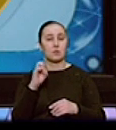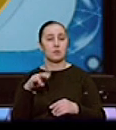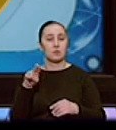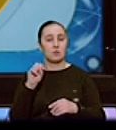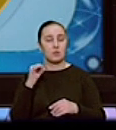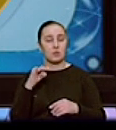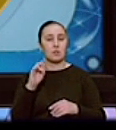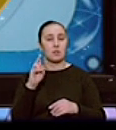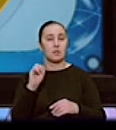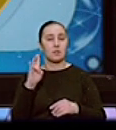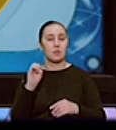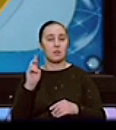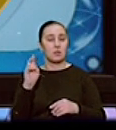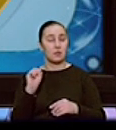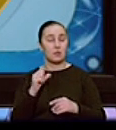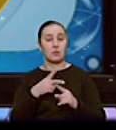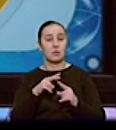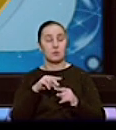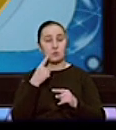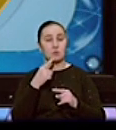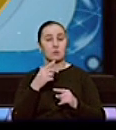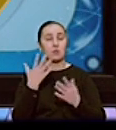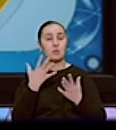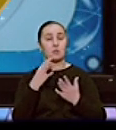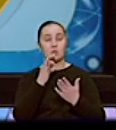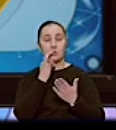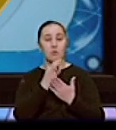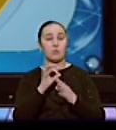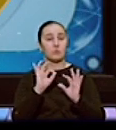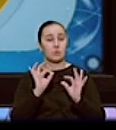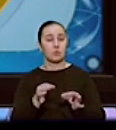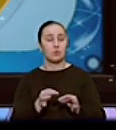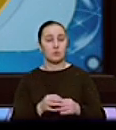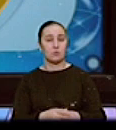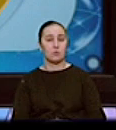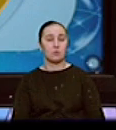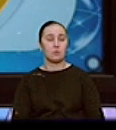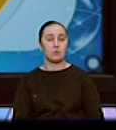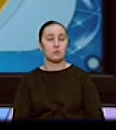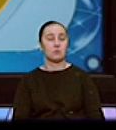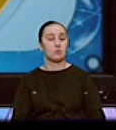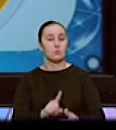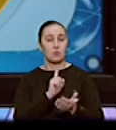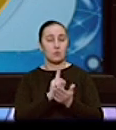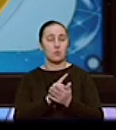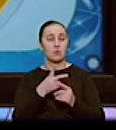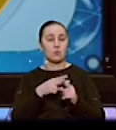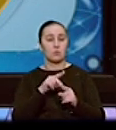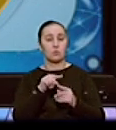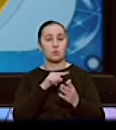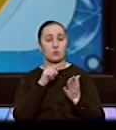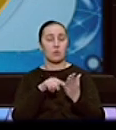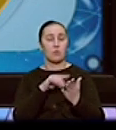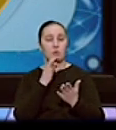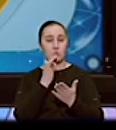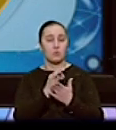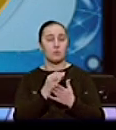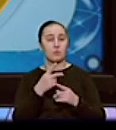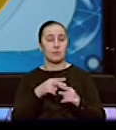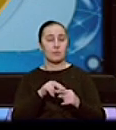qanday, qanaqa? Aytingchi, qaysi javobimiz to'g'ri? Albatta, ushbu savol